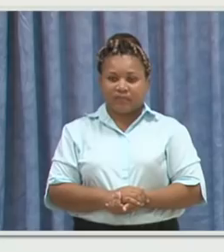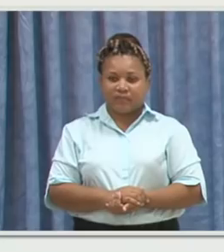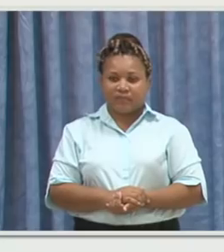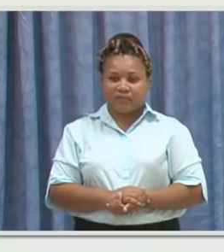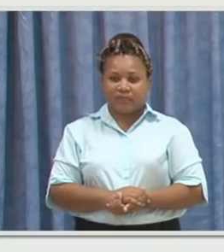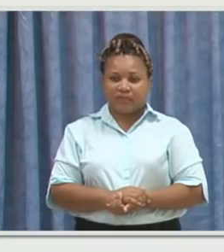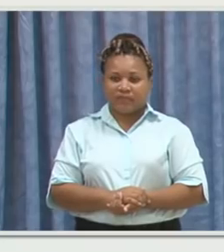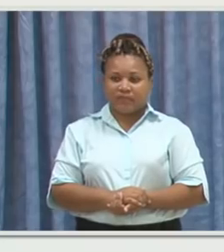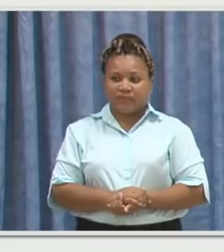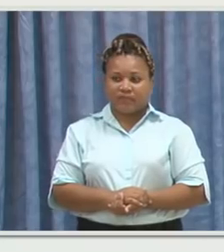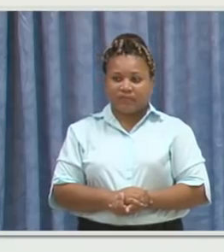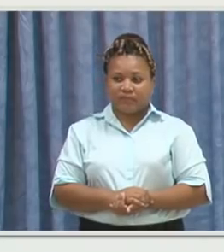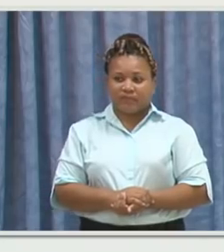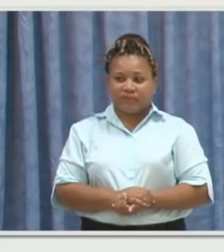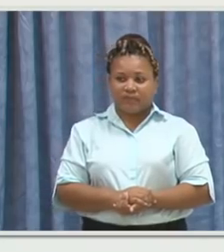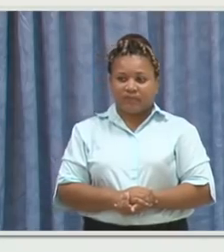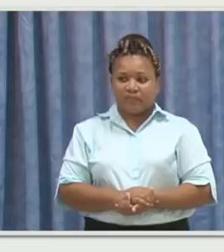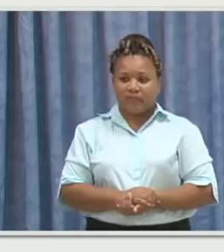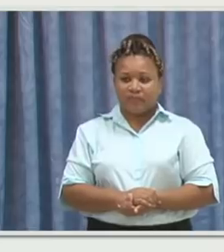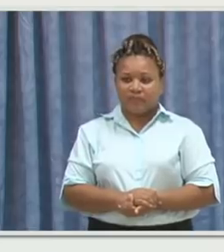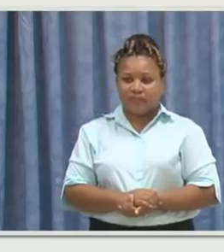N'a pas une question côté Estelle.